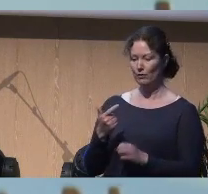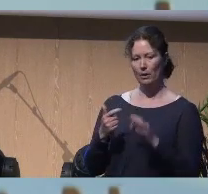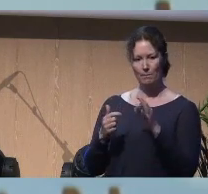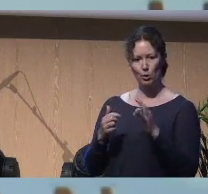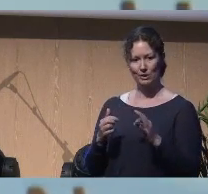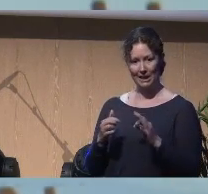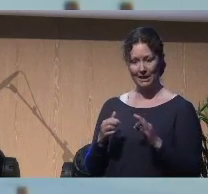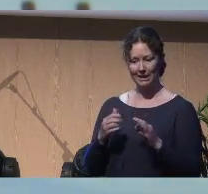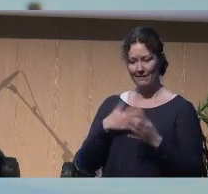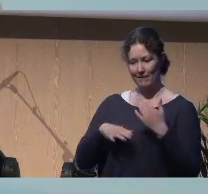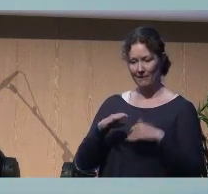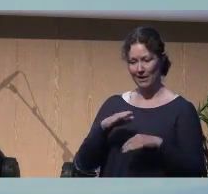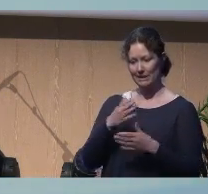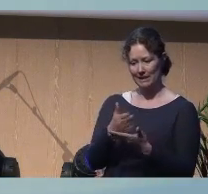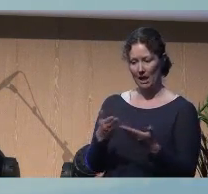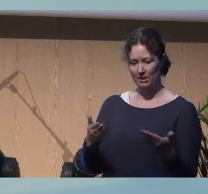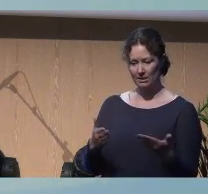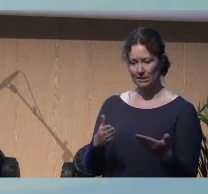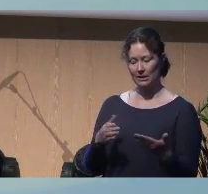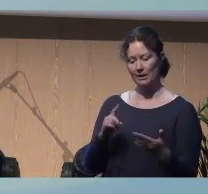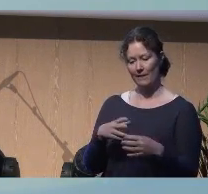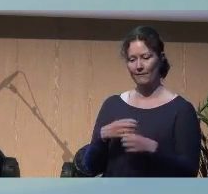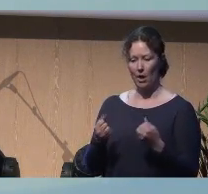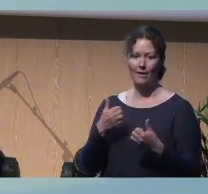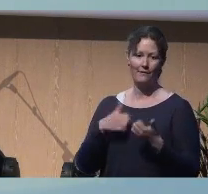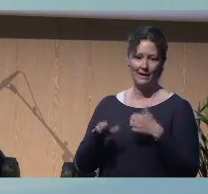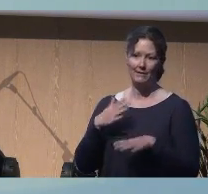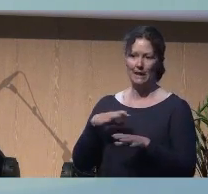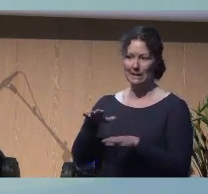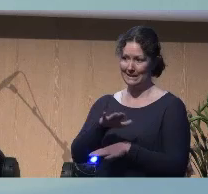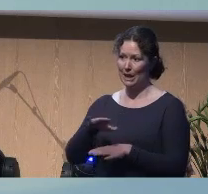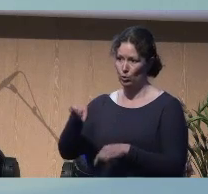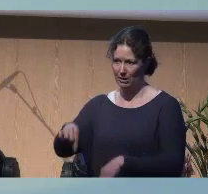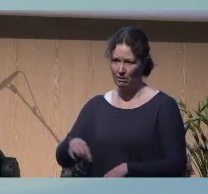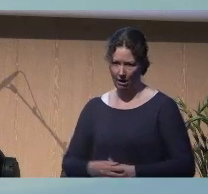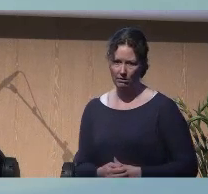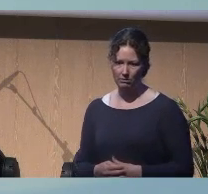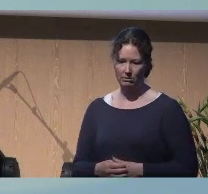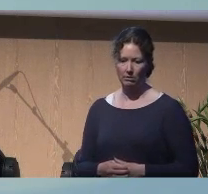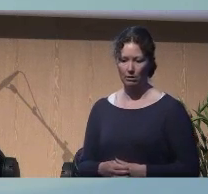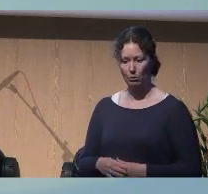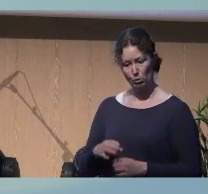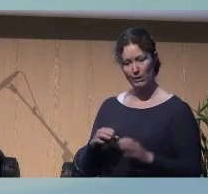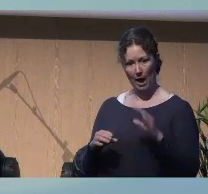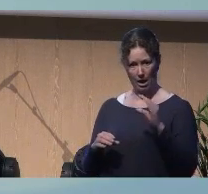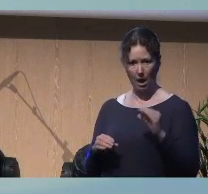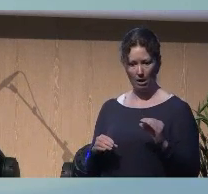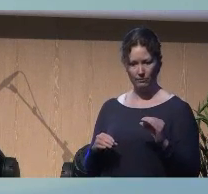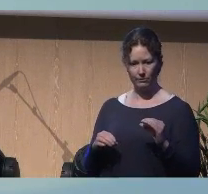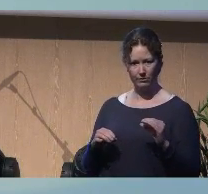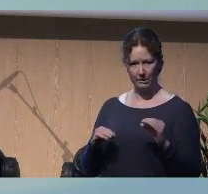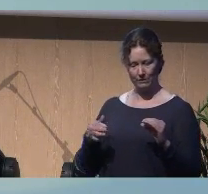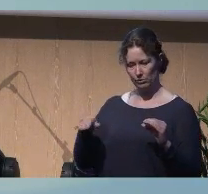i velferdstjenestene fra frivillig sektor i dag. Det lavt i europeisk